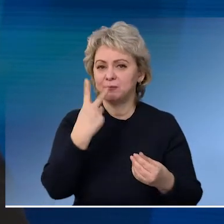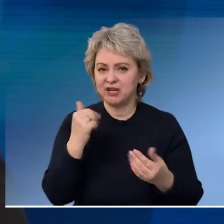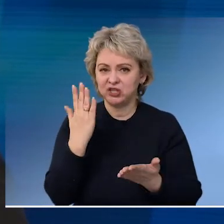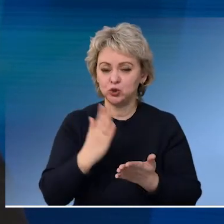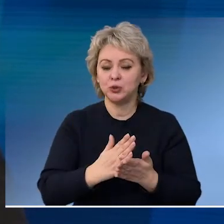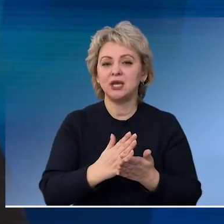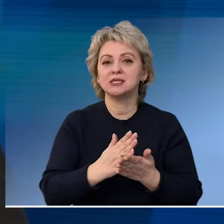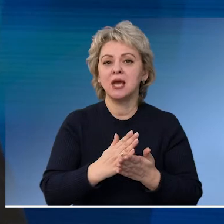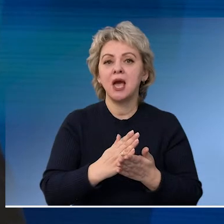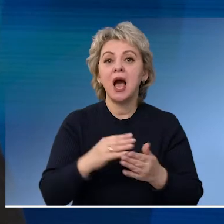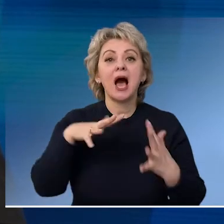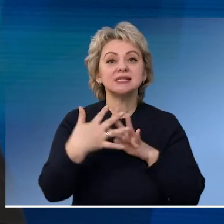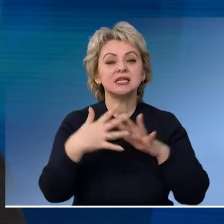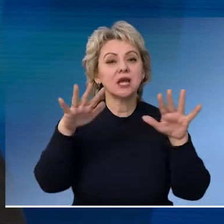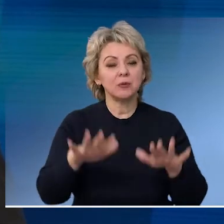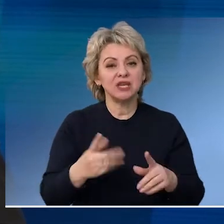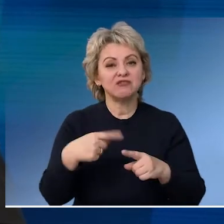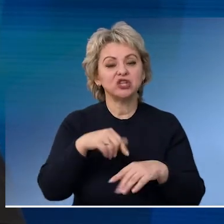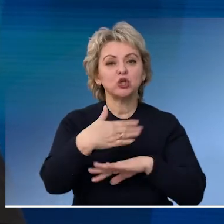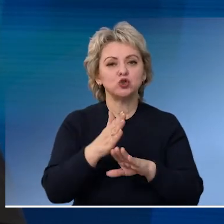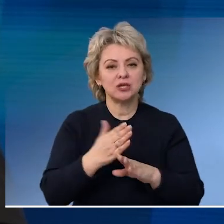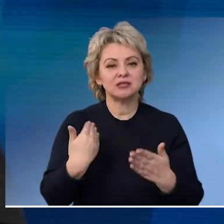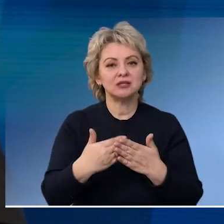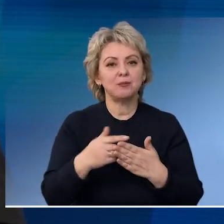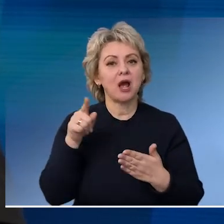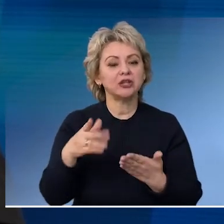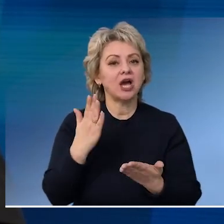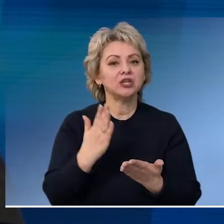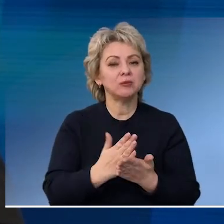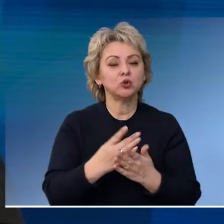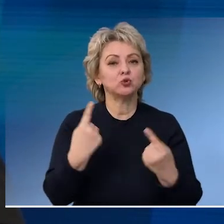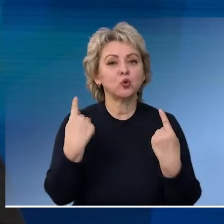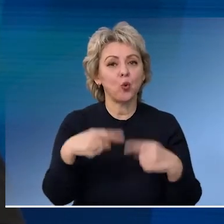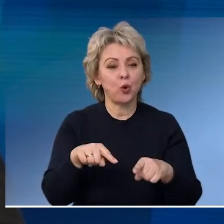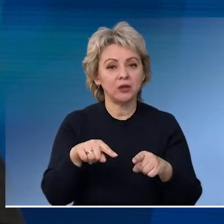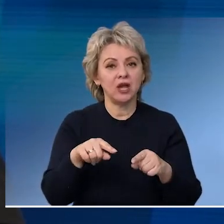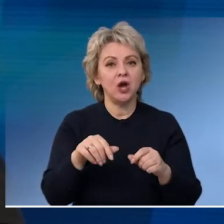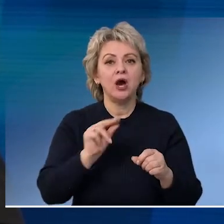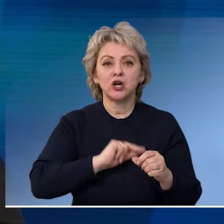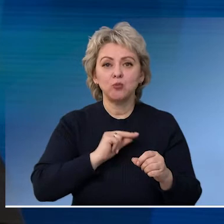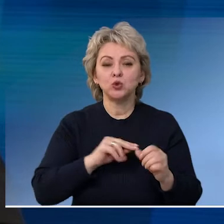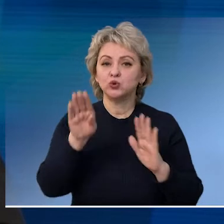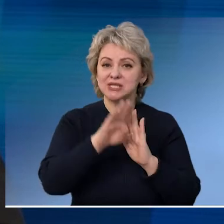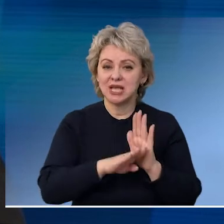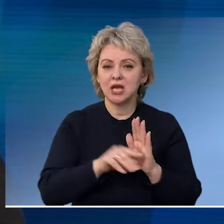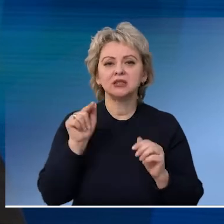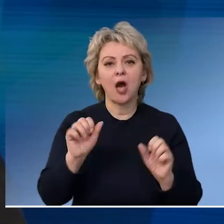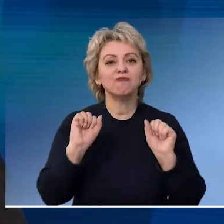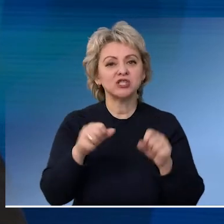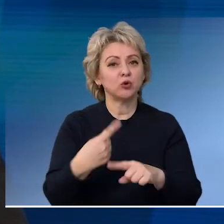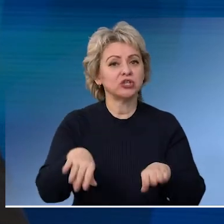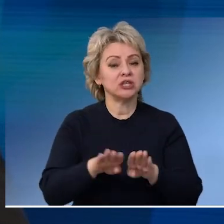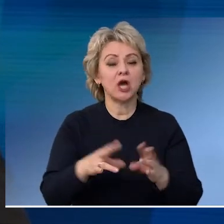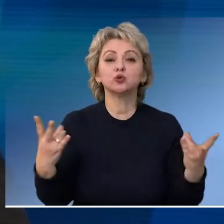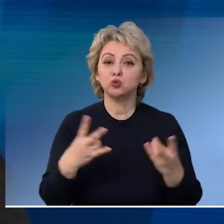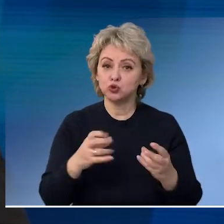здоровых привычек, да, вот. А сельская местность в этой части, например, она несет немножко другую функцию, задачу. То есть, но там,